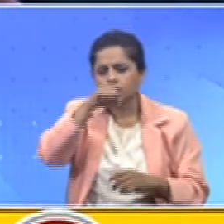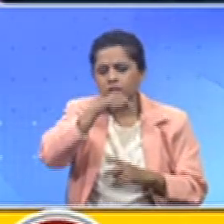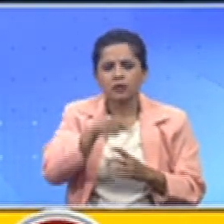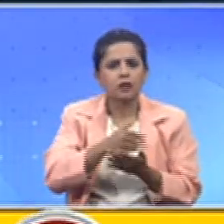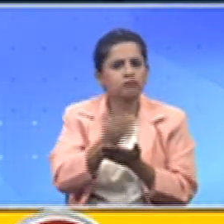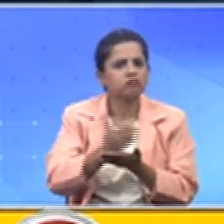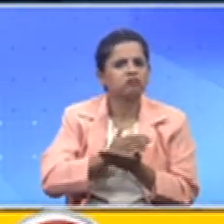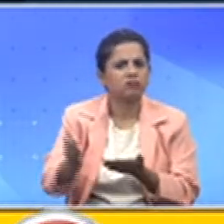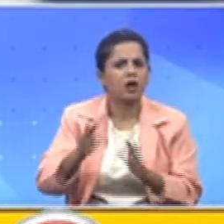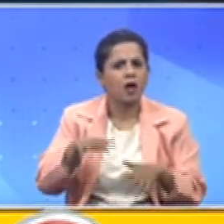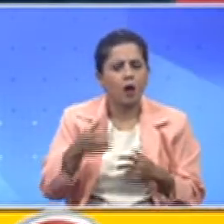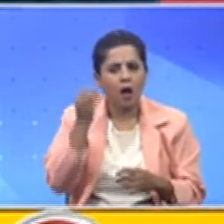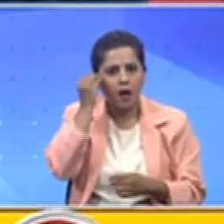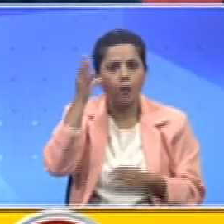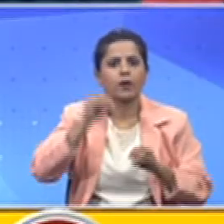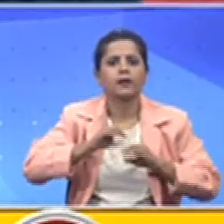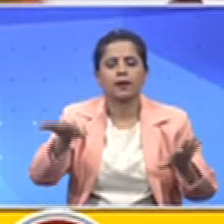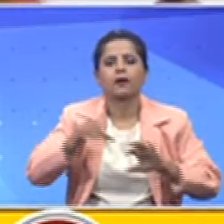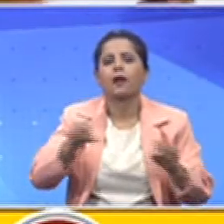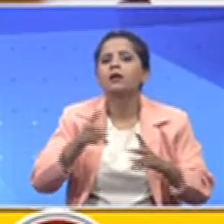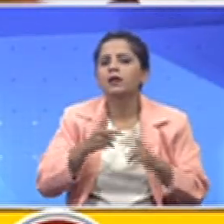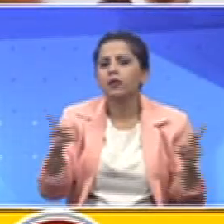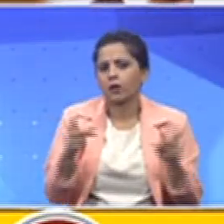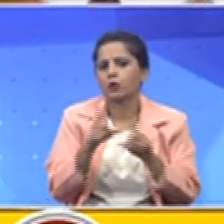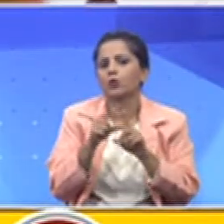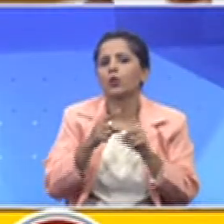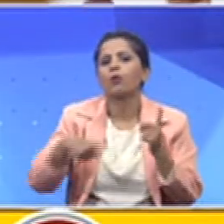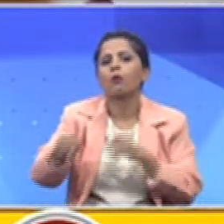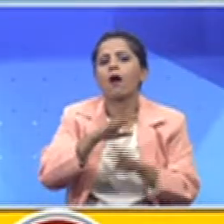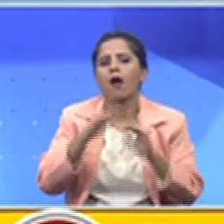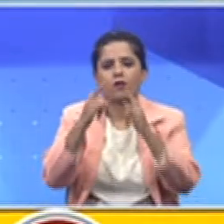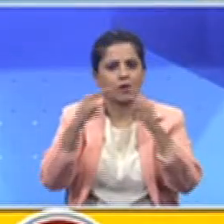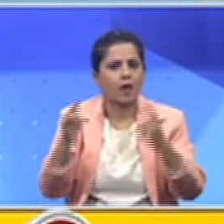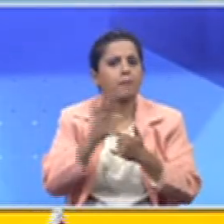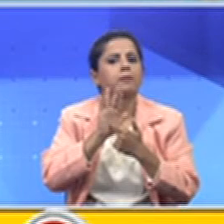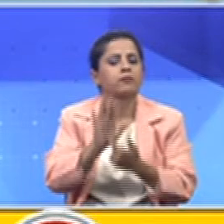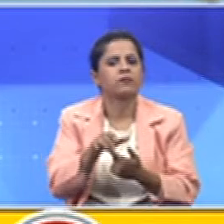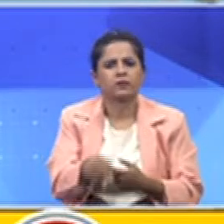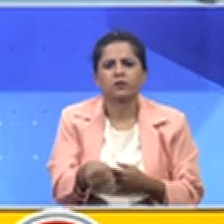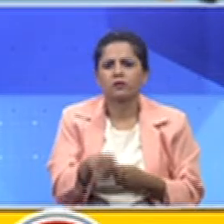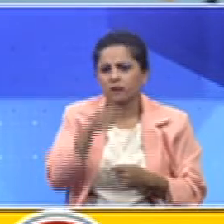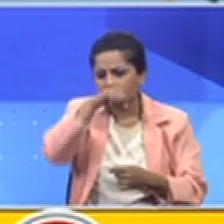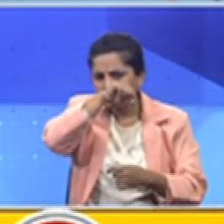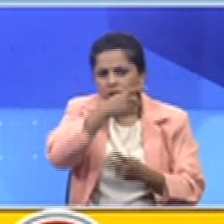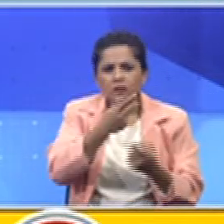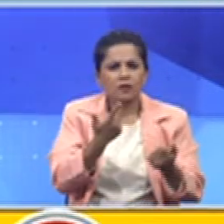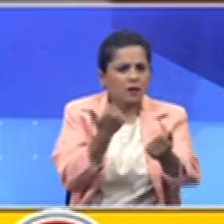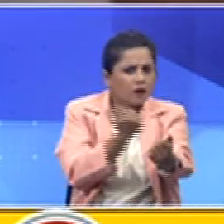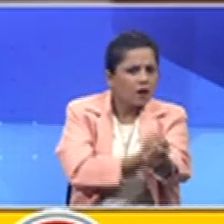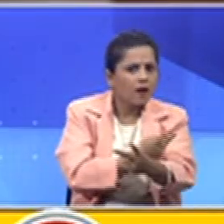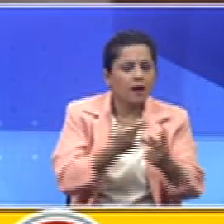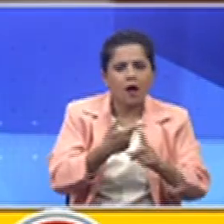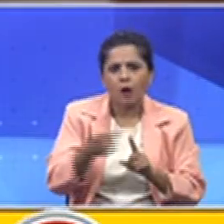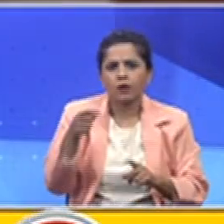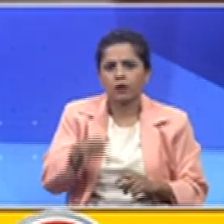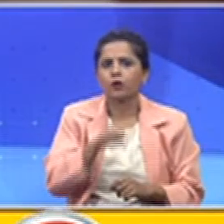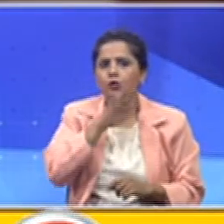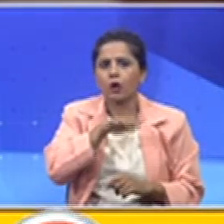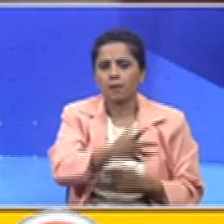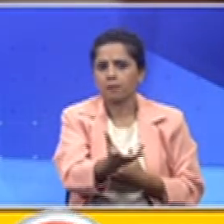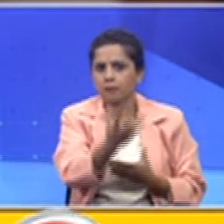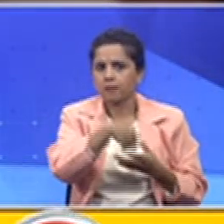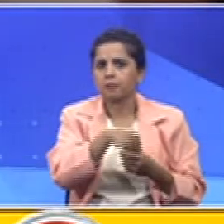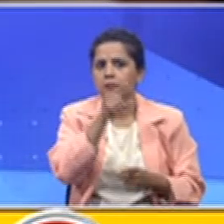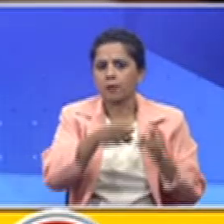लिए अवेयरनेस कैंपेन चला रहे हैं। नशे के खिलाफ अभियान में युवाओं की बढ़ती